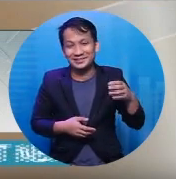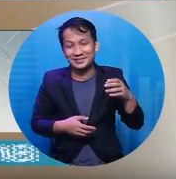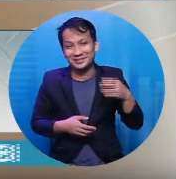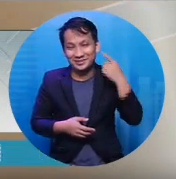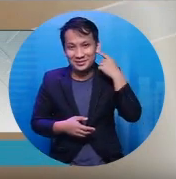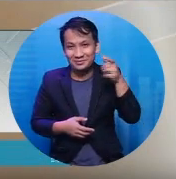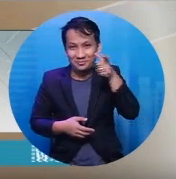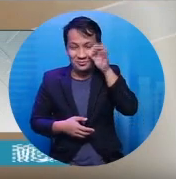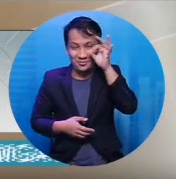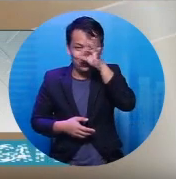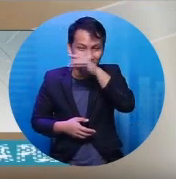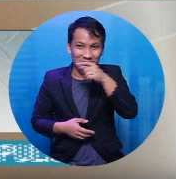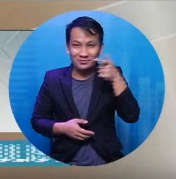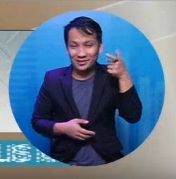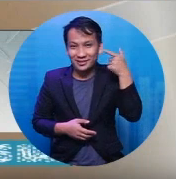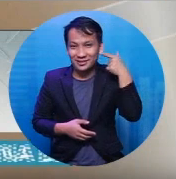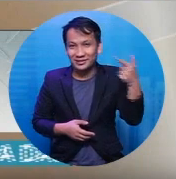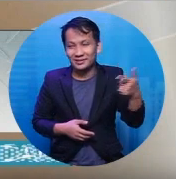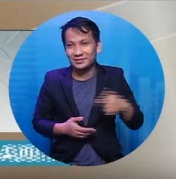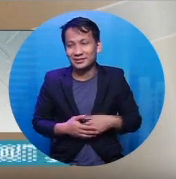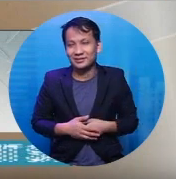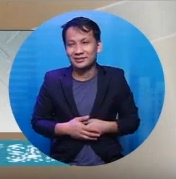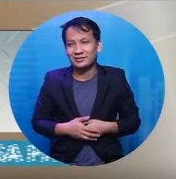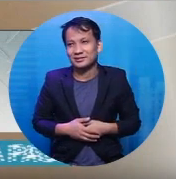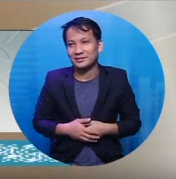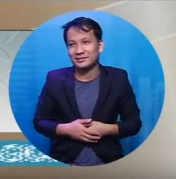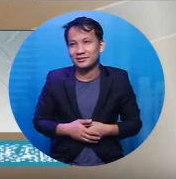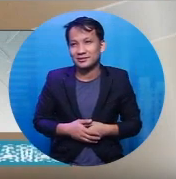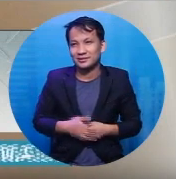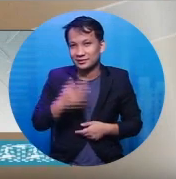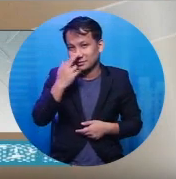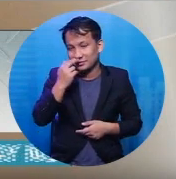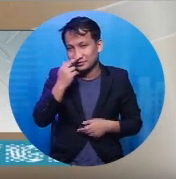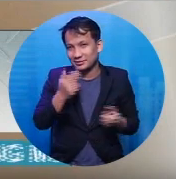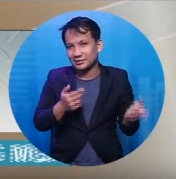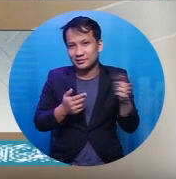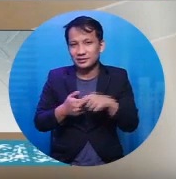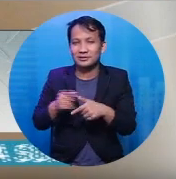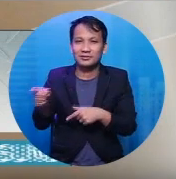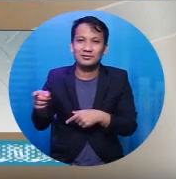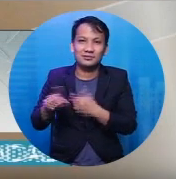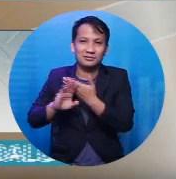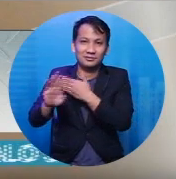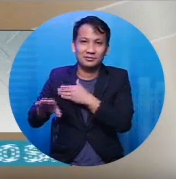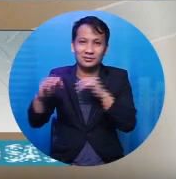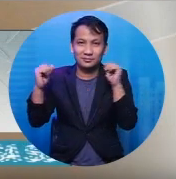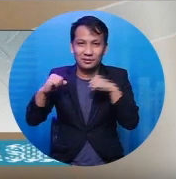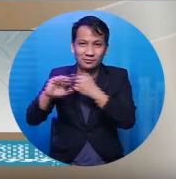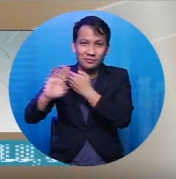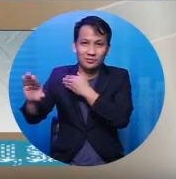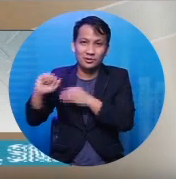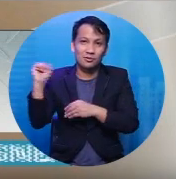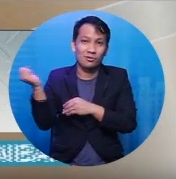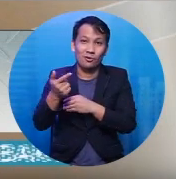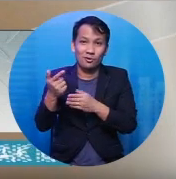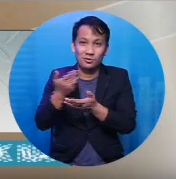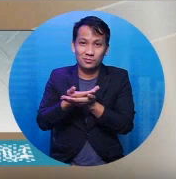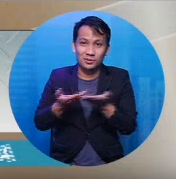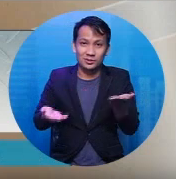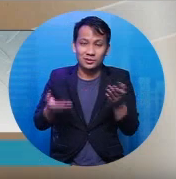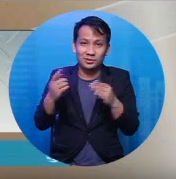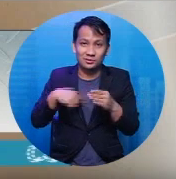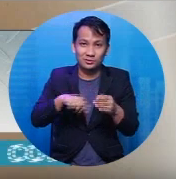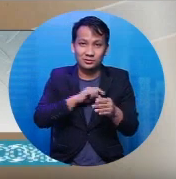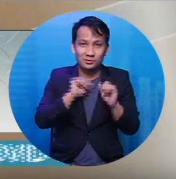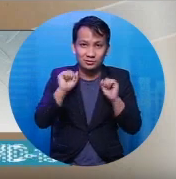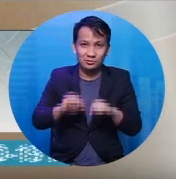Sir Milo. Milo. Ay, Adol. Sir. Joke lang yun, sir. So, sir, ha? Yung pag-uusap natin, ibabalik niyo na po, sir, ha? Yung mga gamit. Kami na po